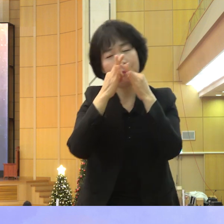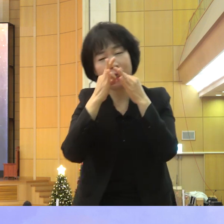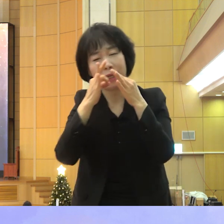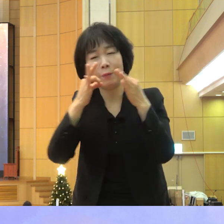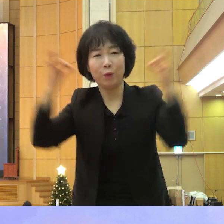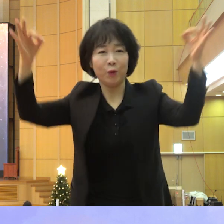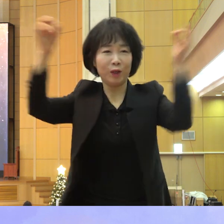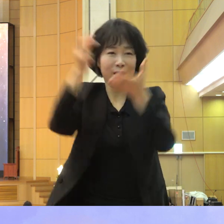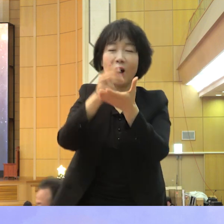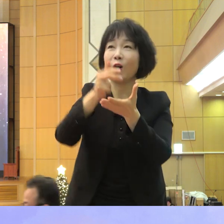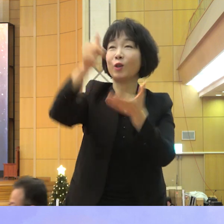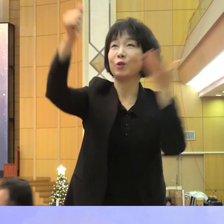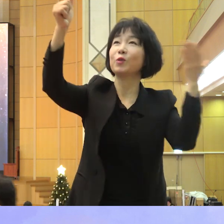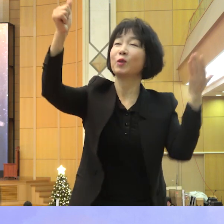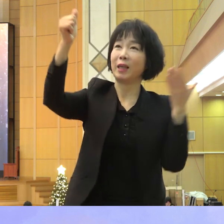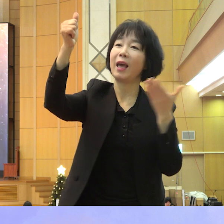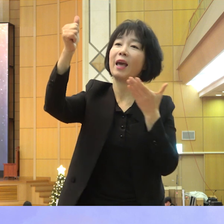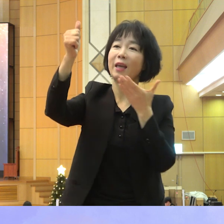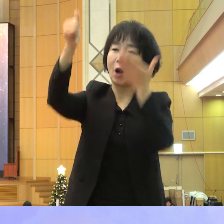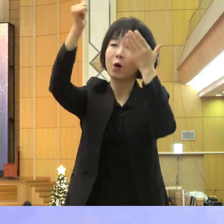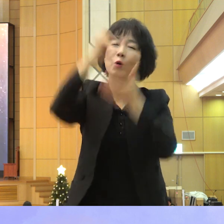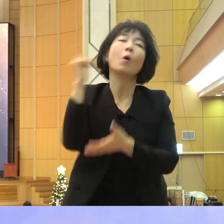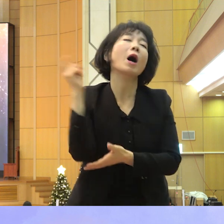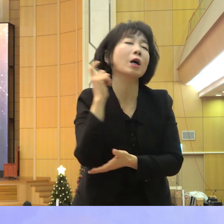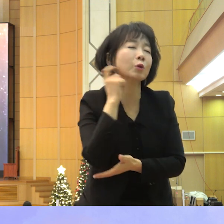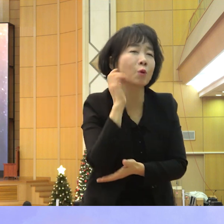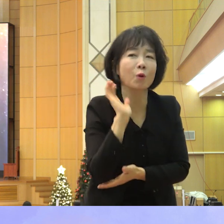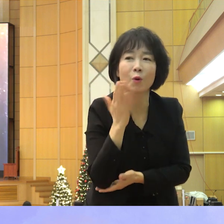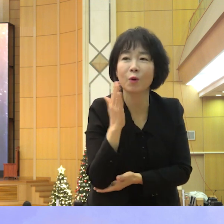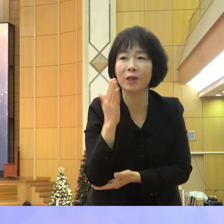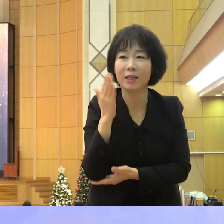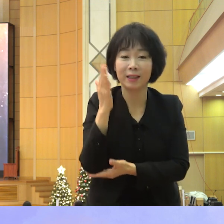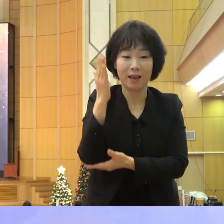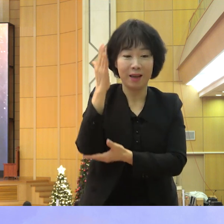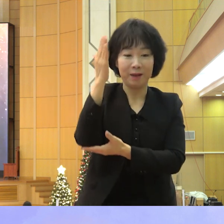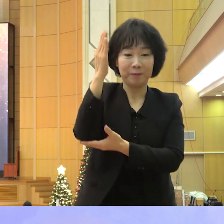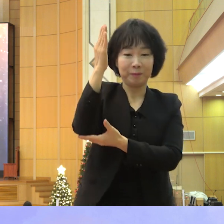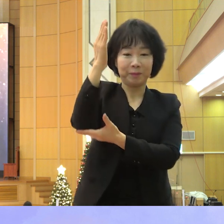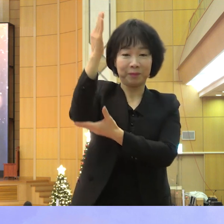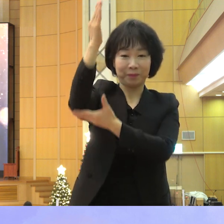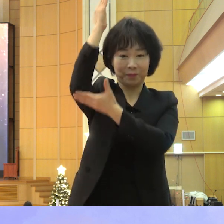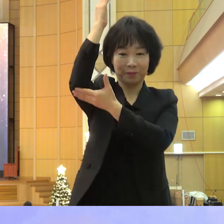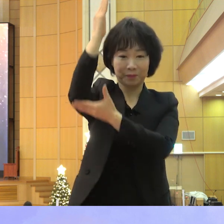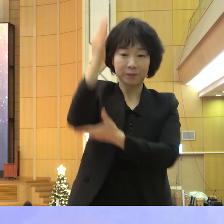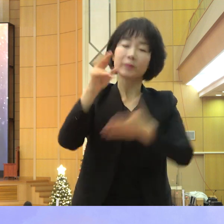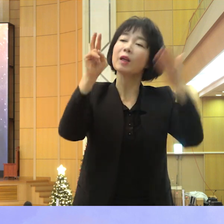승전가를 높이 불러 찬양합니다. 노래하며 행진하여,